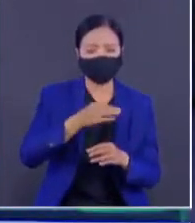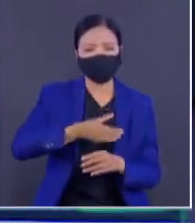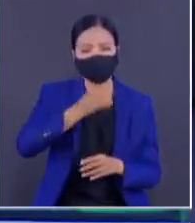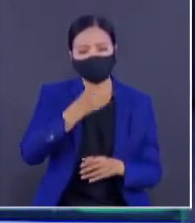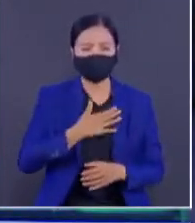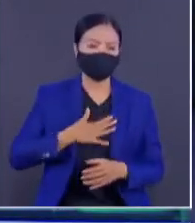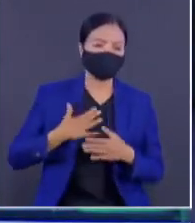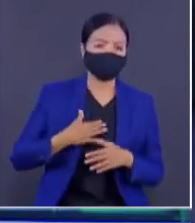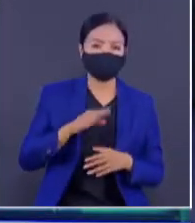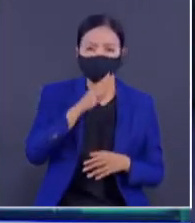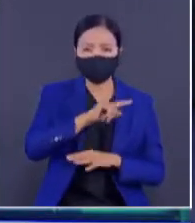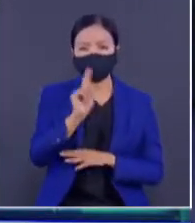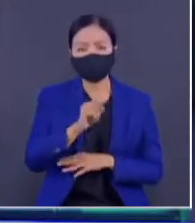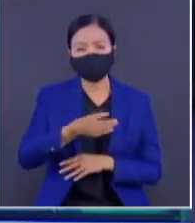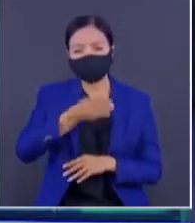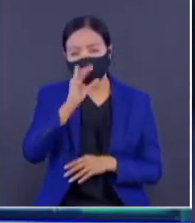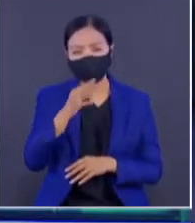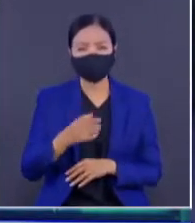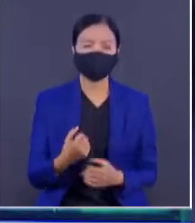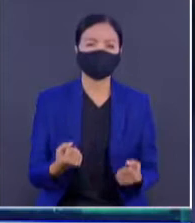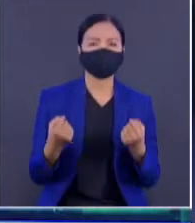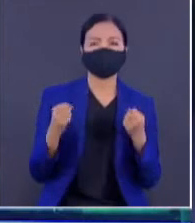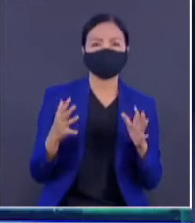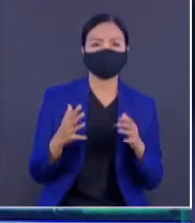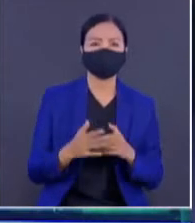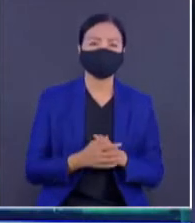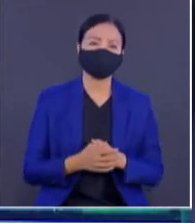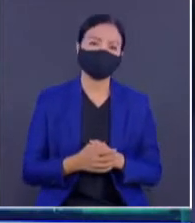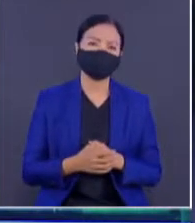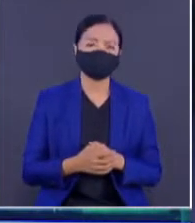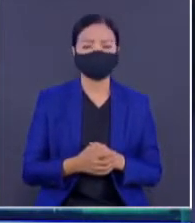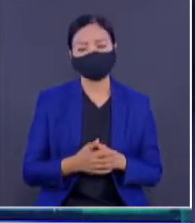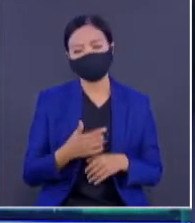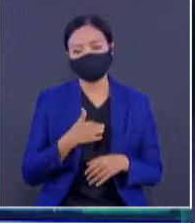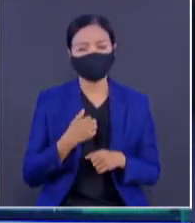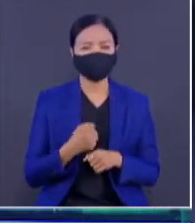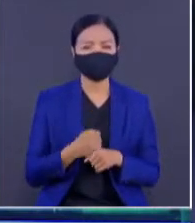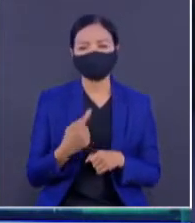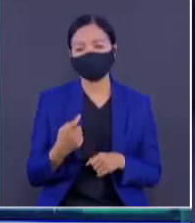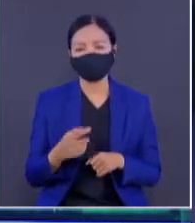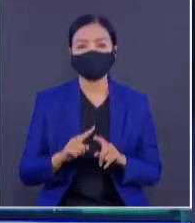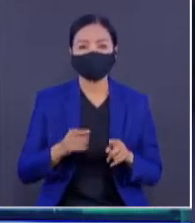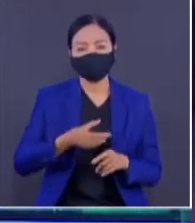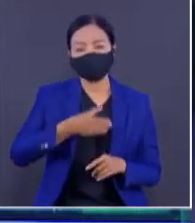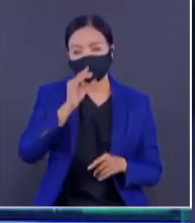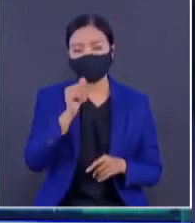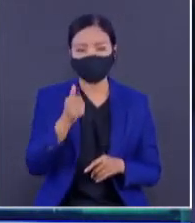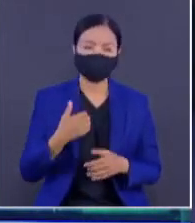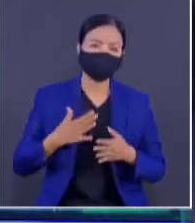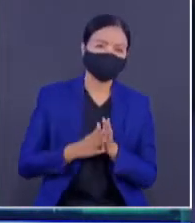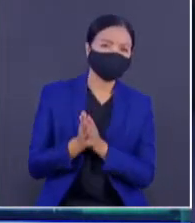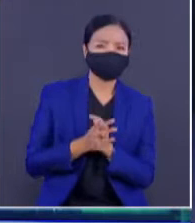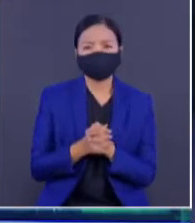กระชวยถ้าวันไหนไม่ดื่มรู้สึกว่าเออมันไม่ค่อยมีแรงไม่ค่อยมีกำลังจิตกระจายที่จะทำงานสักเท่าไหร่แต่พอดื่มไปแล้วเออกระปรี้กระ